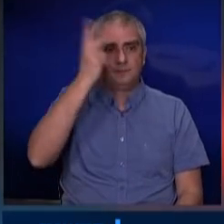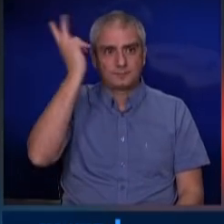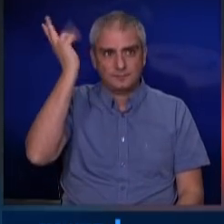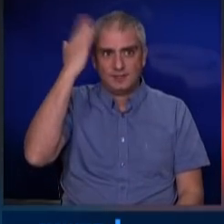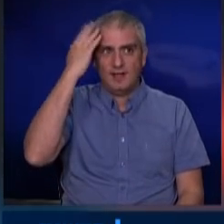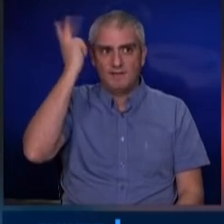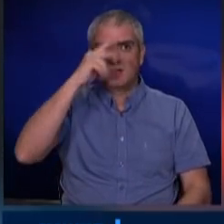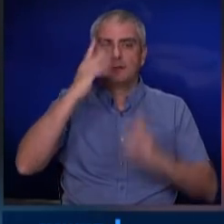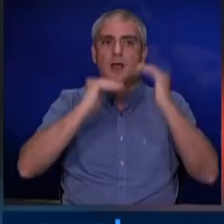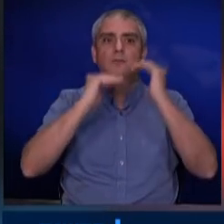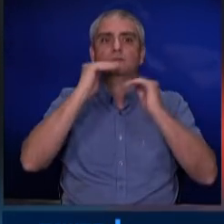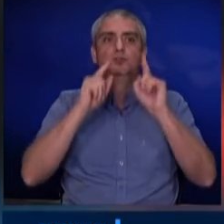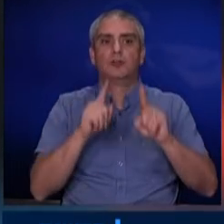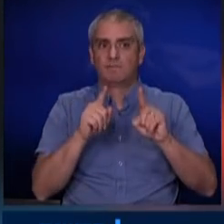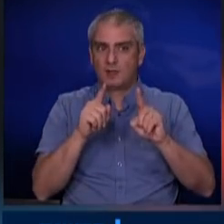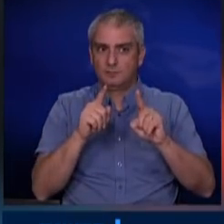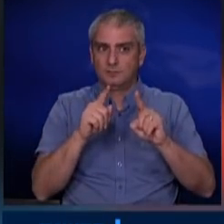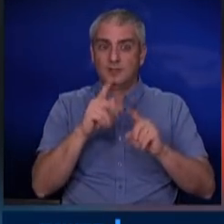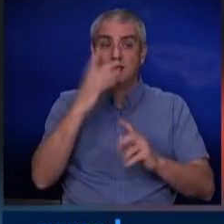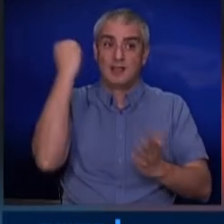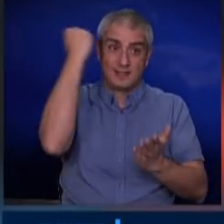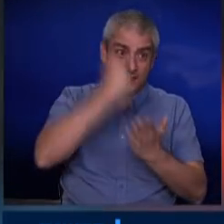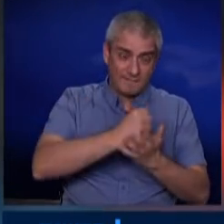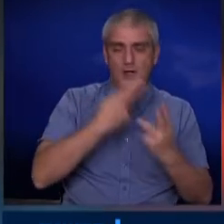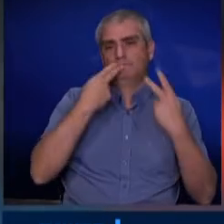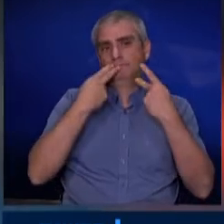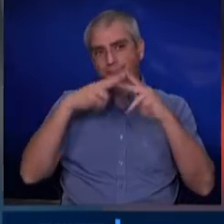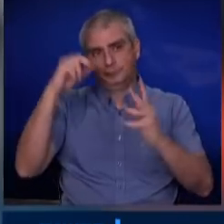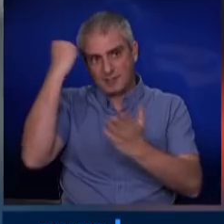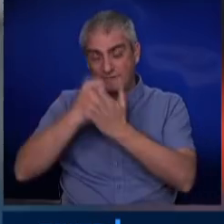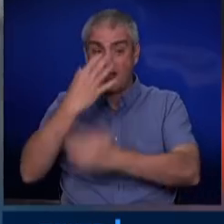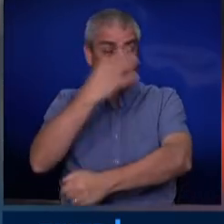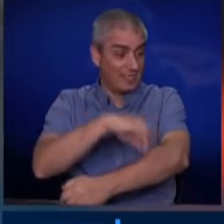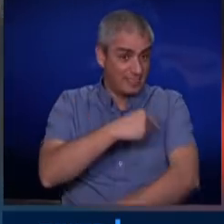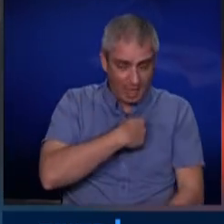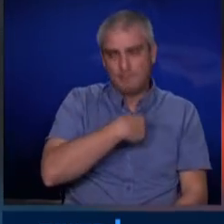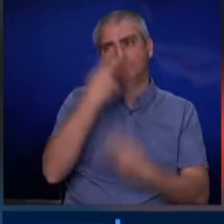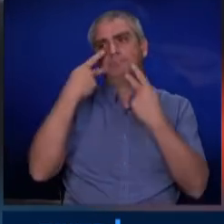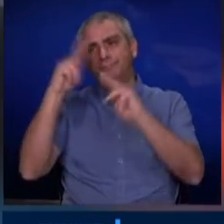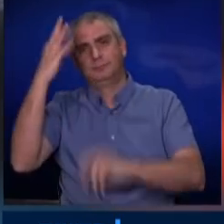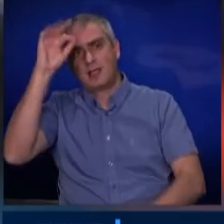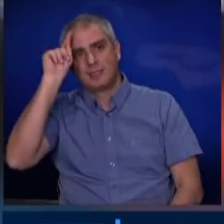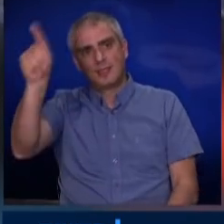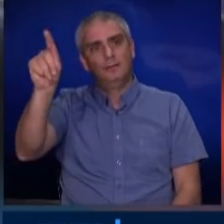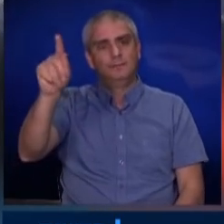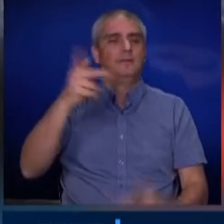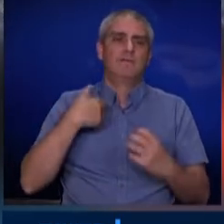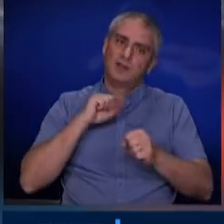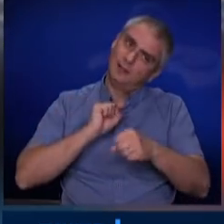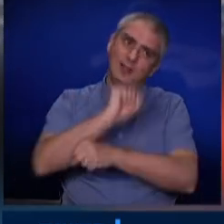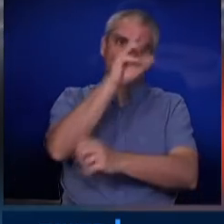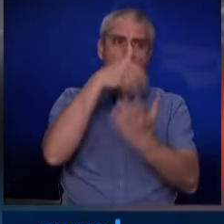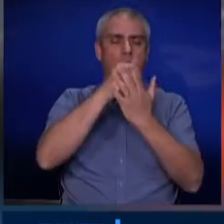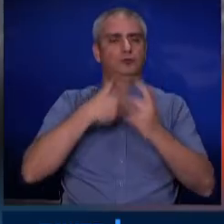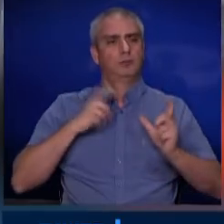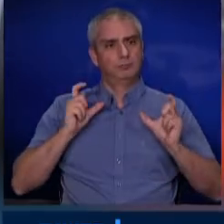هذه المعادله ان القصف بالقصف وان الدم بالدم وان المقاومه ستبقى